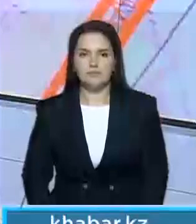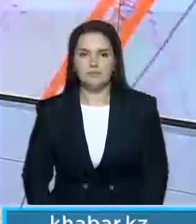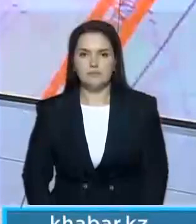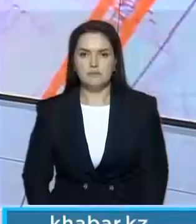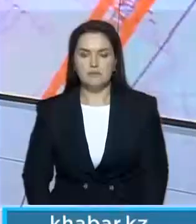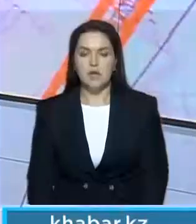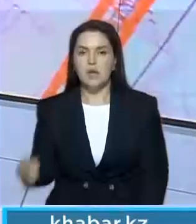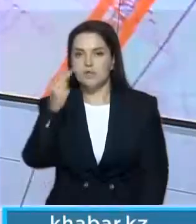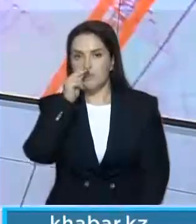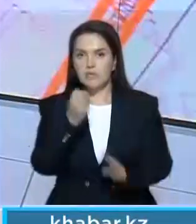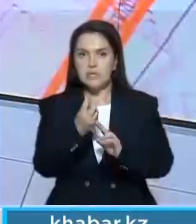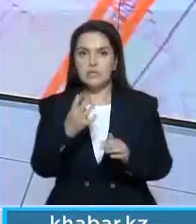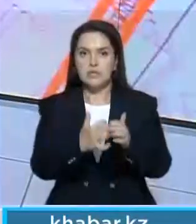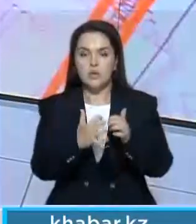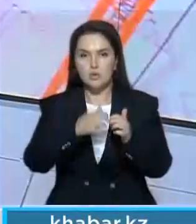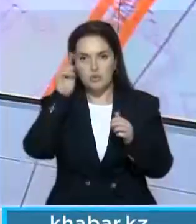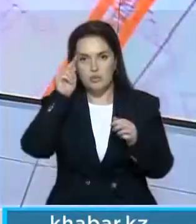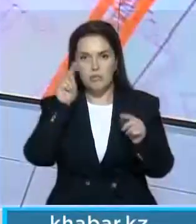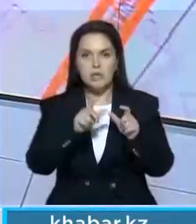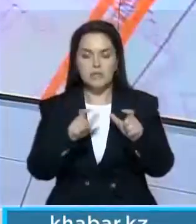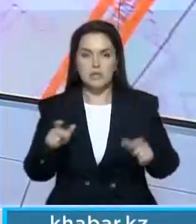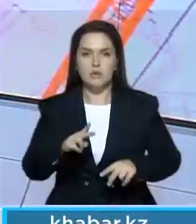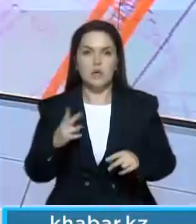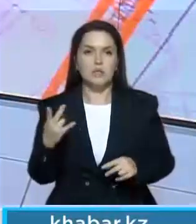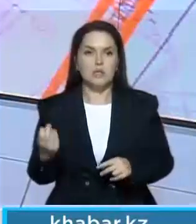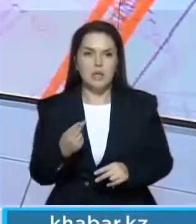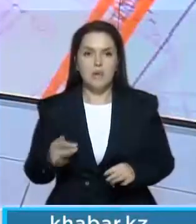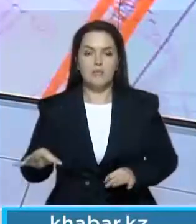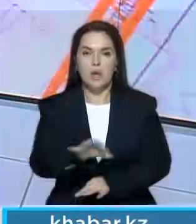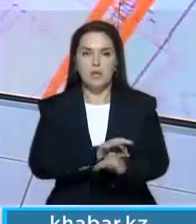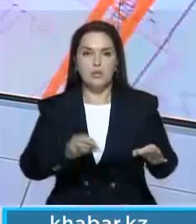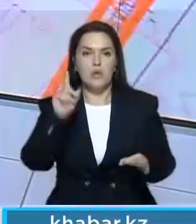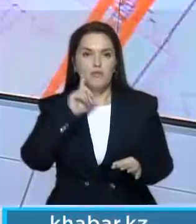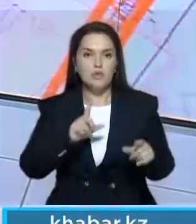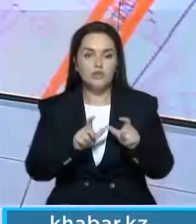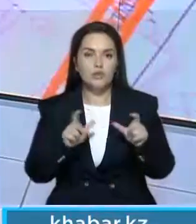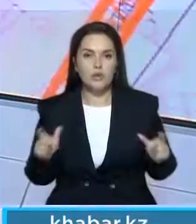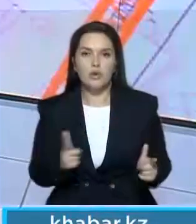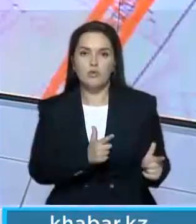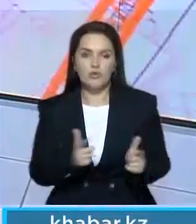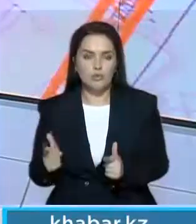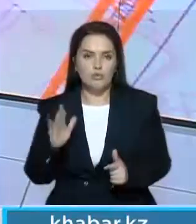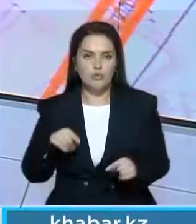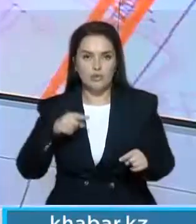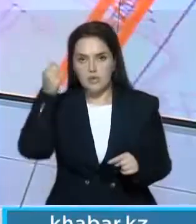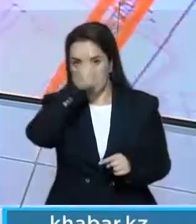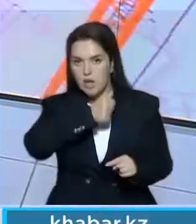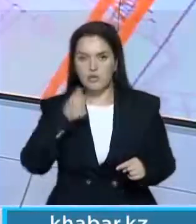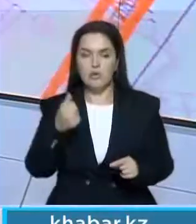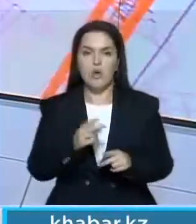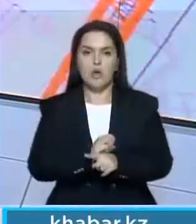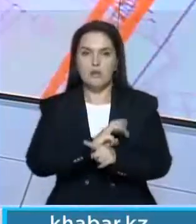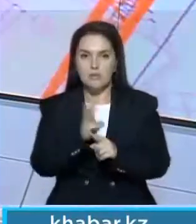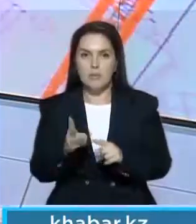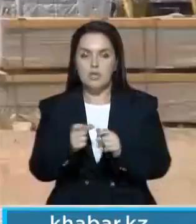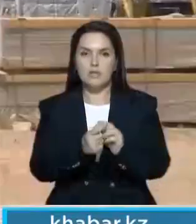Продолжаем выпуск. В Шымкенте 12 средних учебных заведений, которые строятся по национальному проекту «Комфортные школы», сдадут их уже в этом году. И все